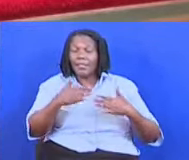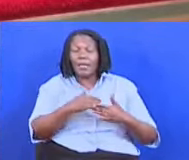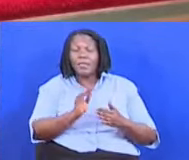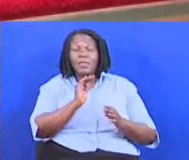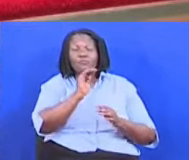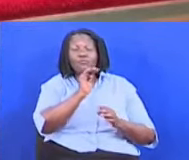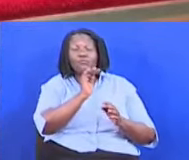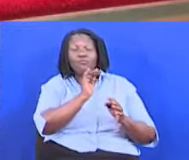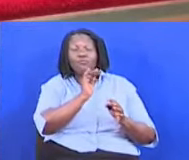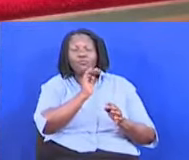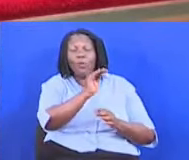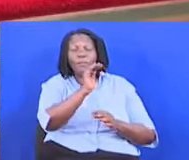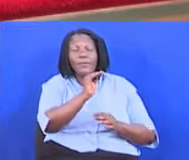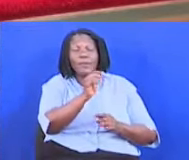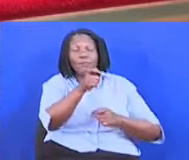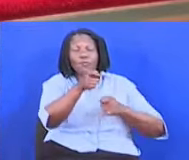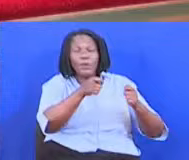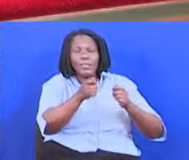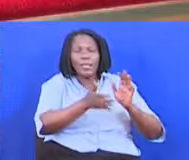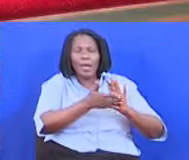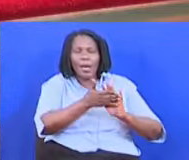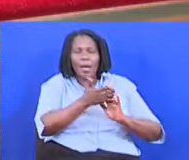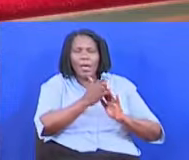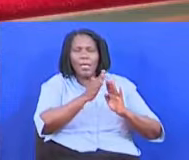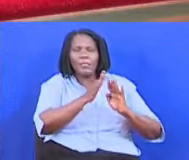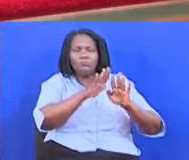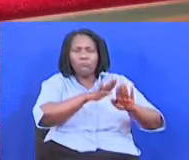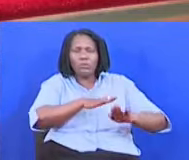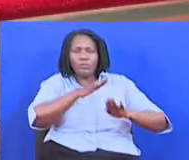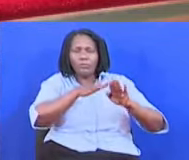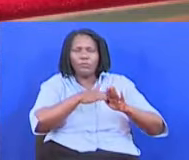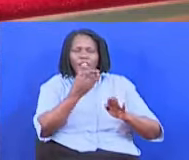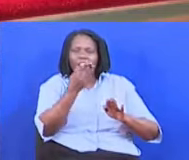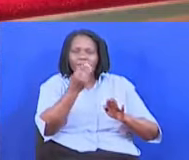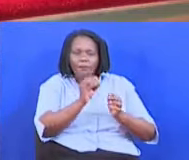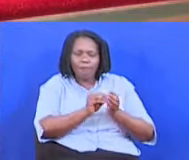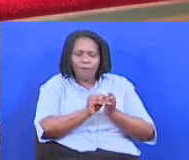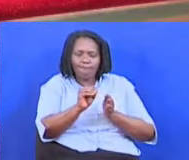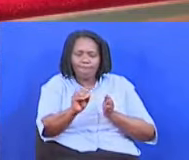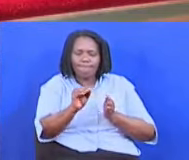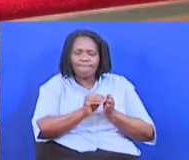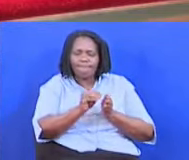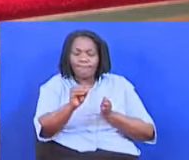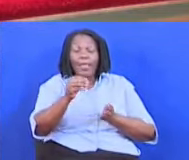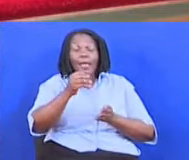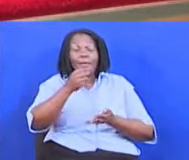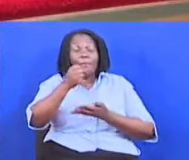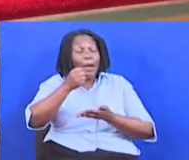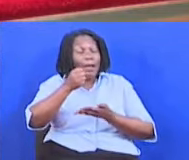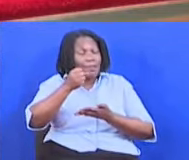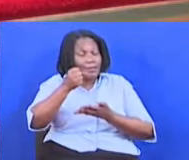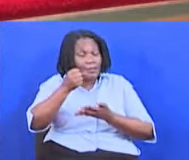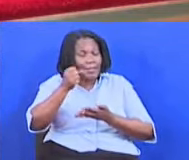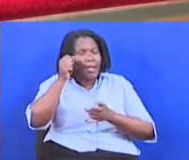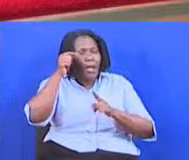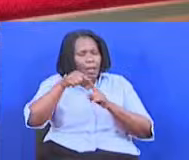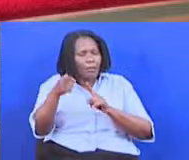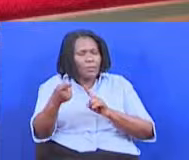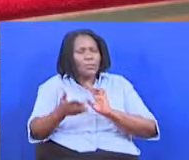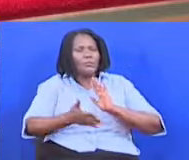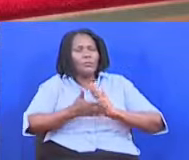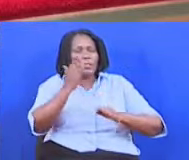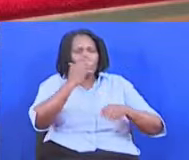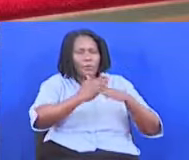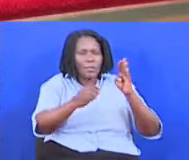Rais TAMISEMI aanze kutenga fedha kwa mapato ya ndani kwa ajili ya ujenzi wa soko hilo, wakati serikali pia